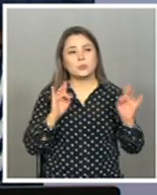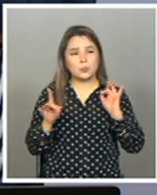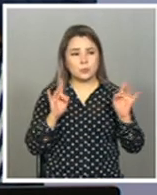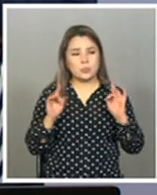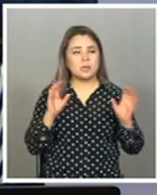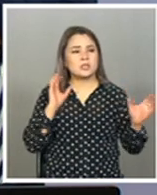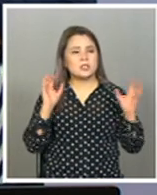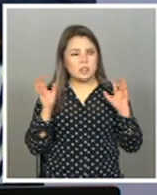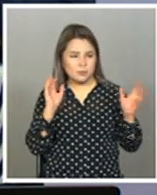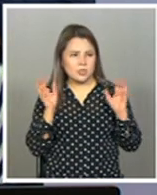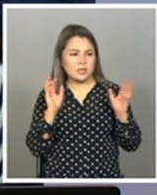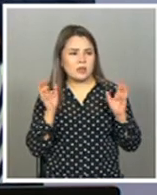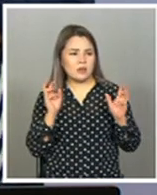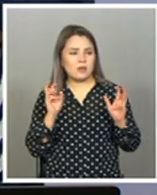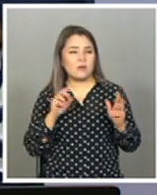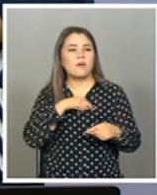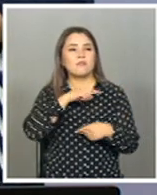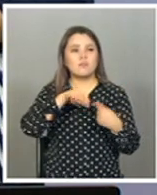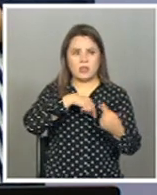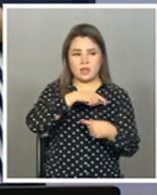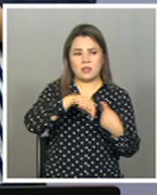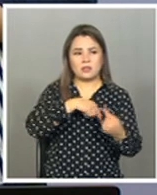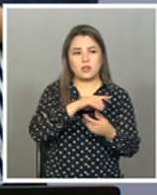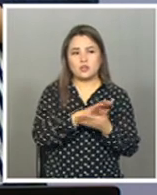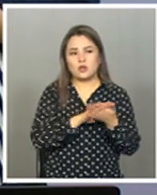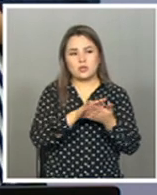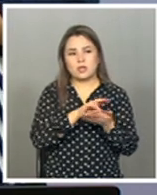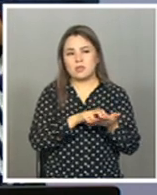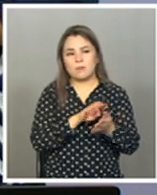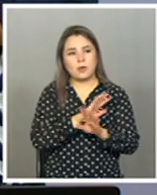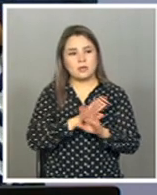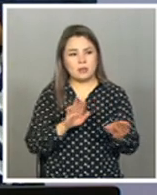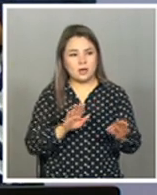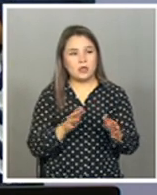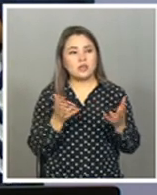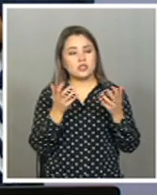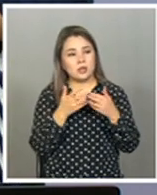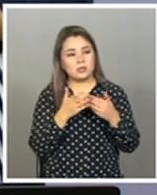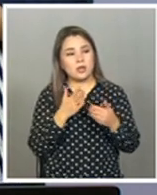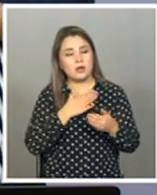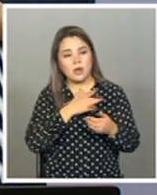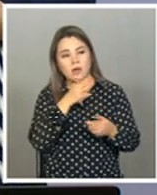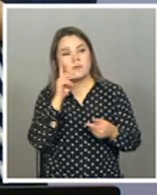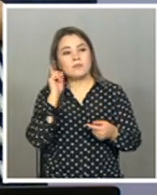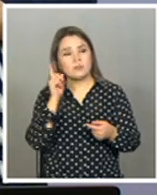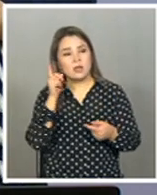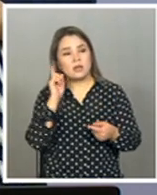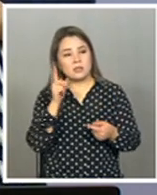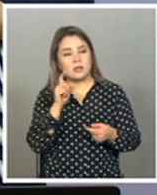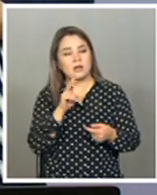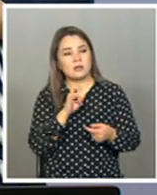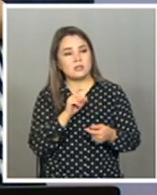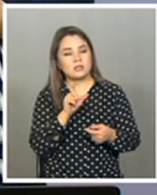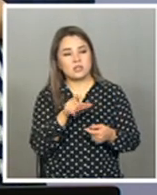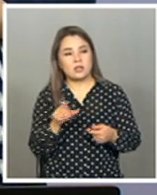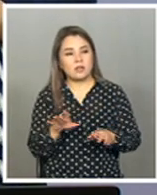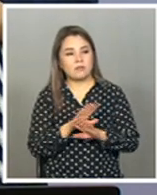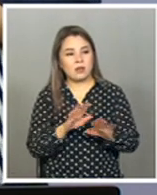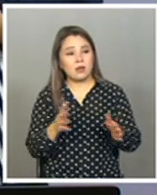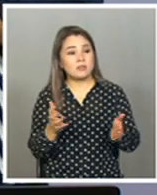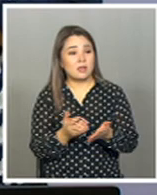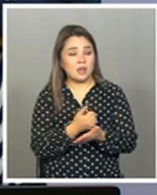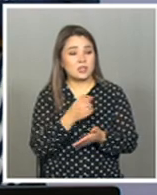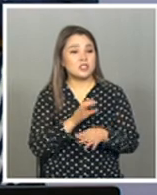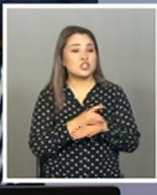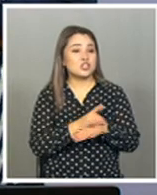гремит, вертится, ничего не боится, считает наш век, а не человек. Отгадка –